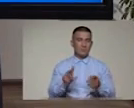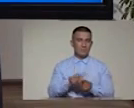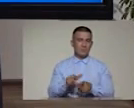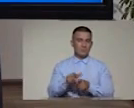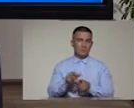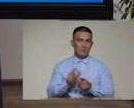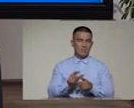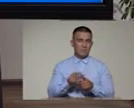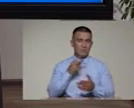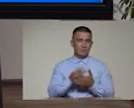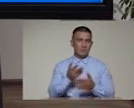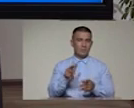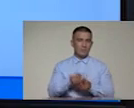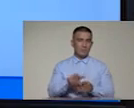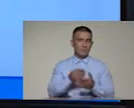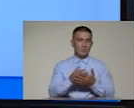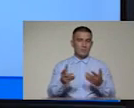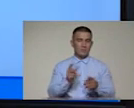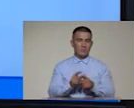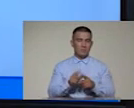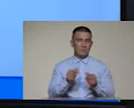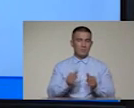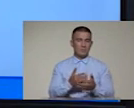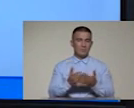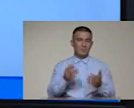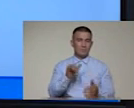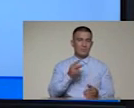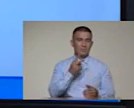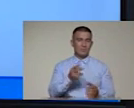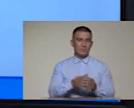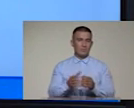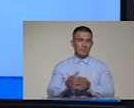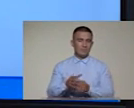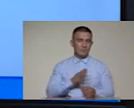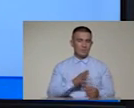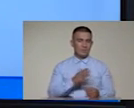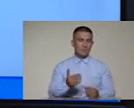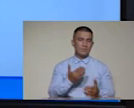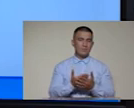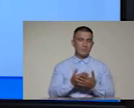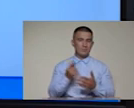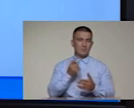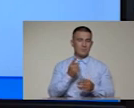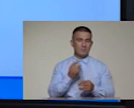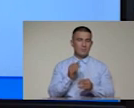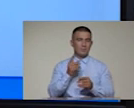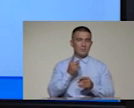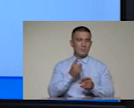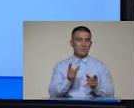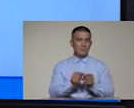esga olamiz. Yuklamalar tuzilishiga ko'ra 2 turga bo'linadi. Birinchisi qo'shimcha yuklamalar